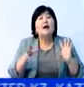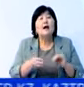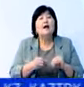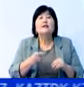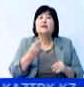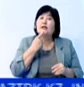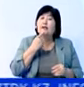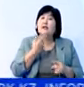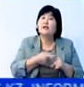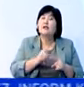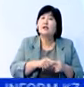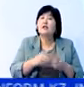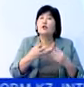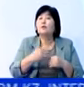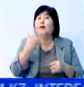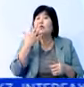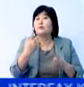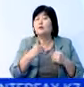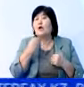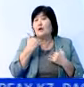дағдарыс жағдайдағы 5 отбасы